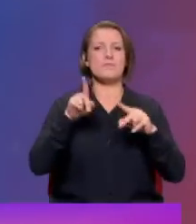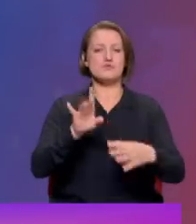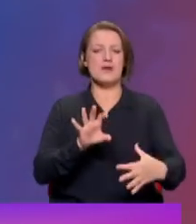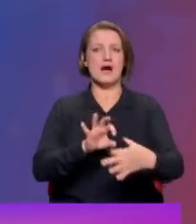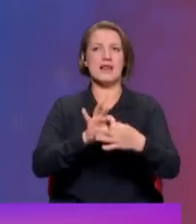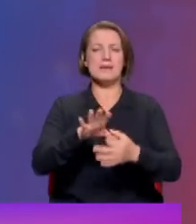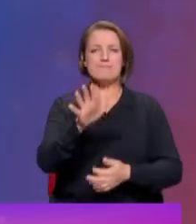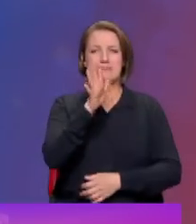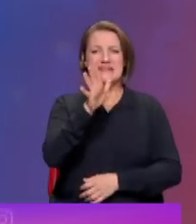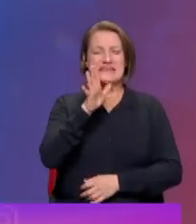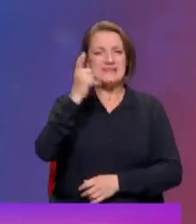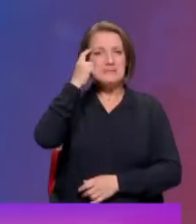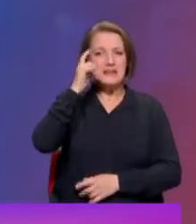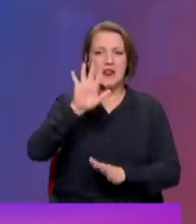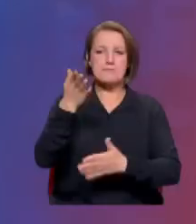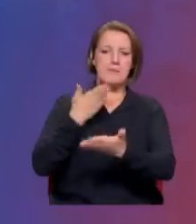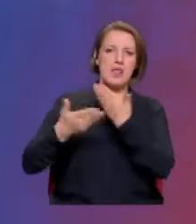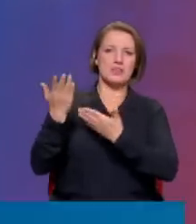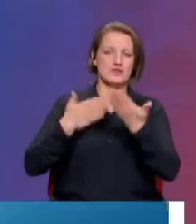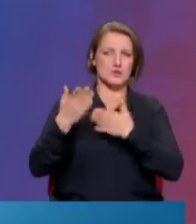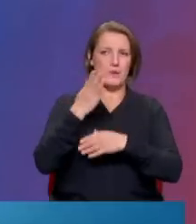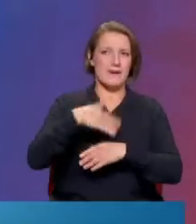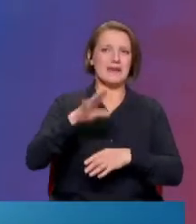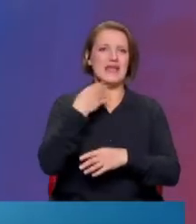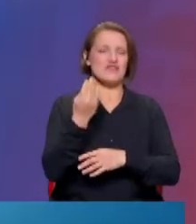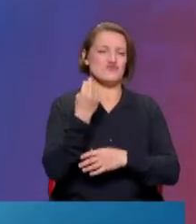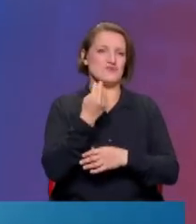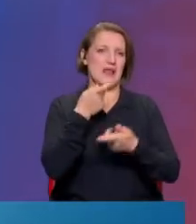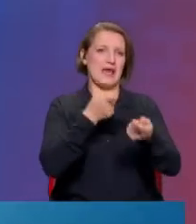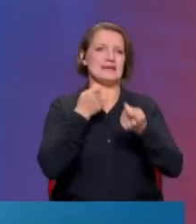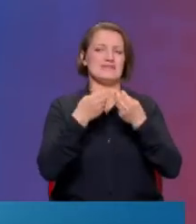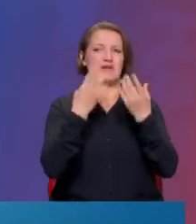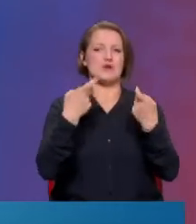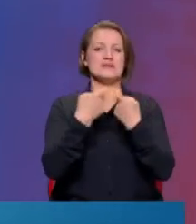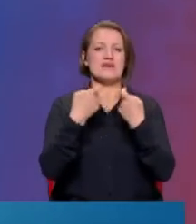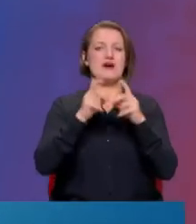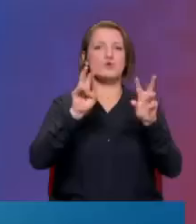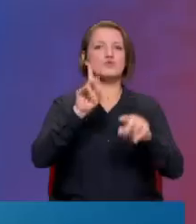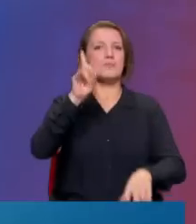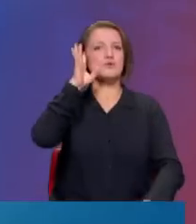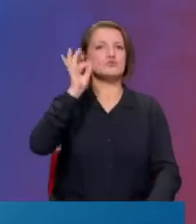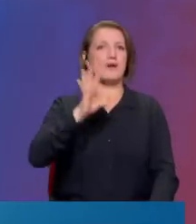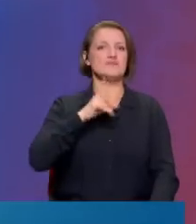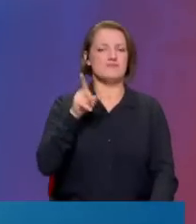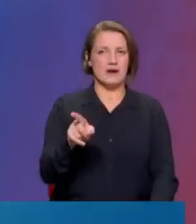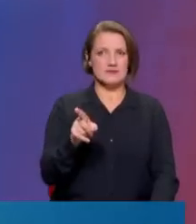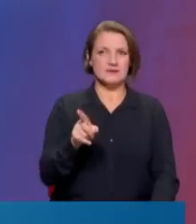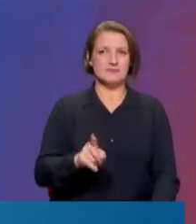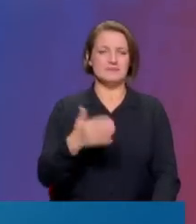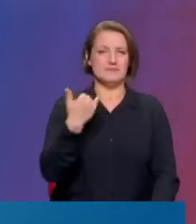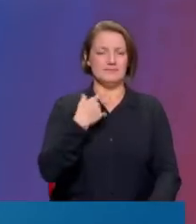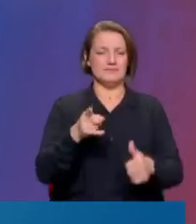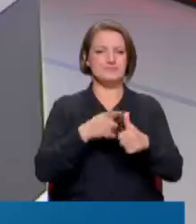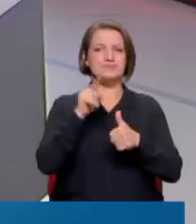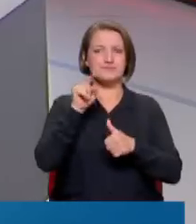ilgili bilgisini paylaşıyor genç yetişenler le Eee ve savaş konusunda da bir uzmanlığı var Eee ben